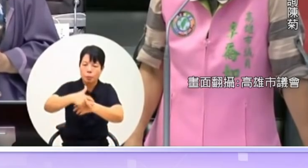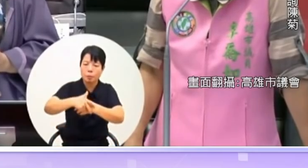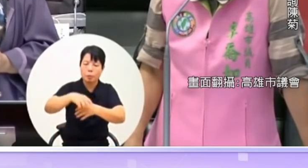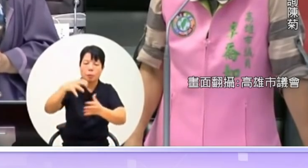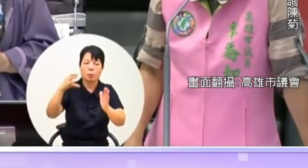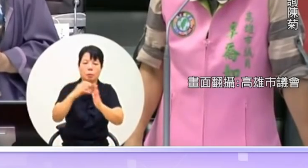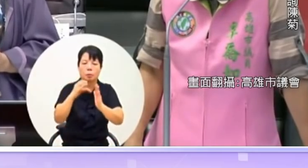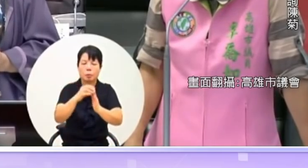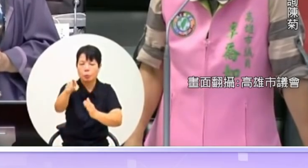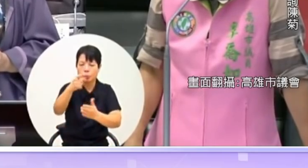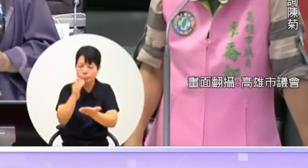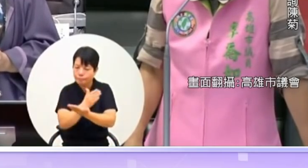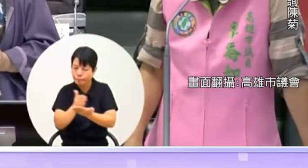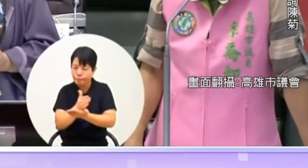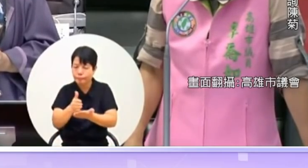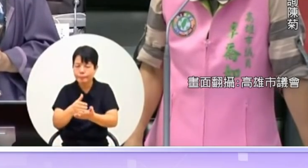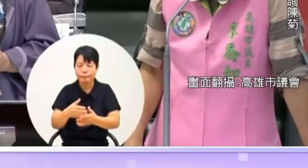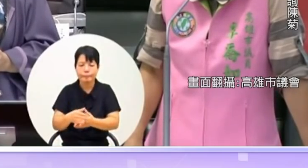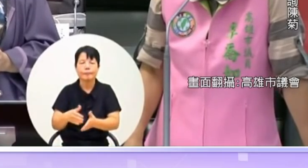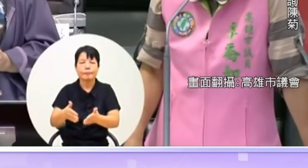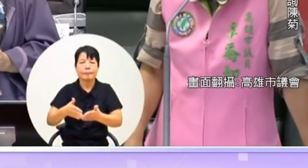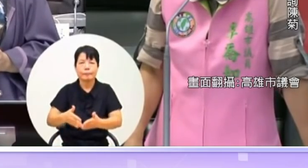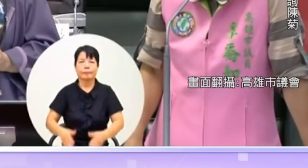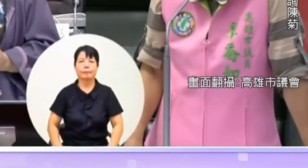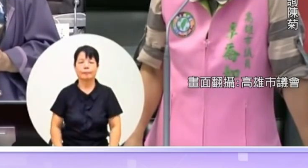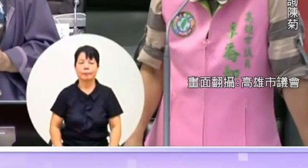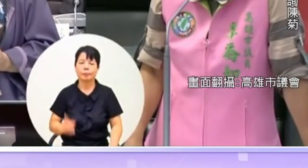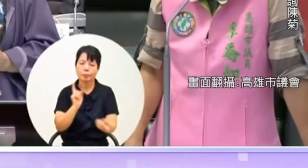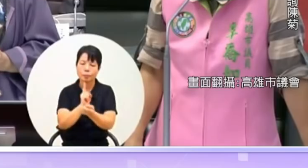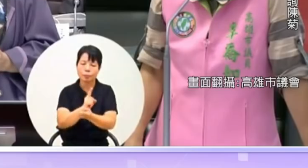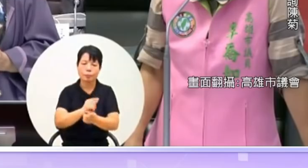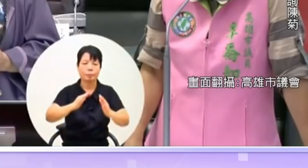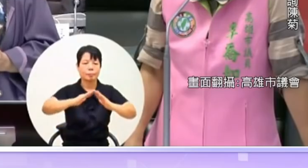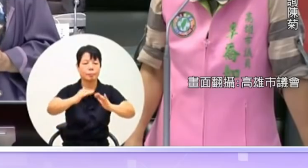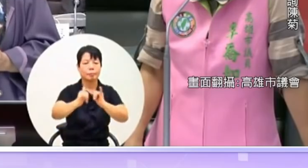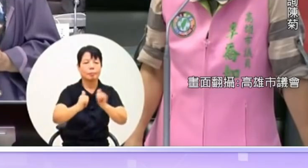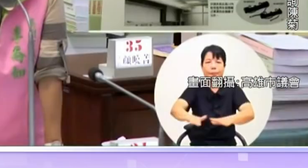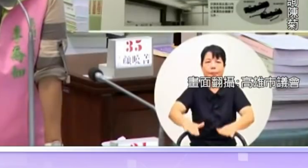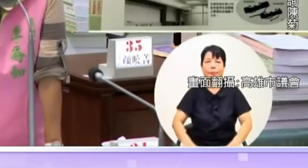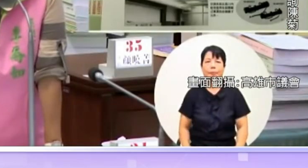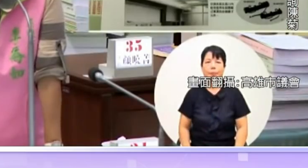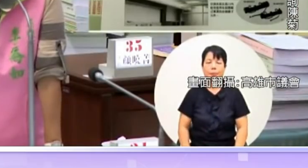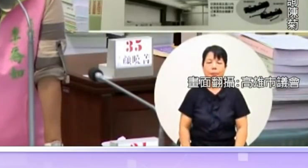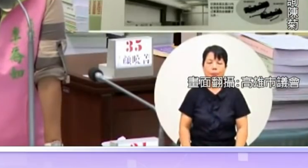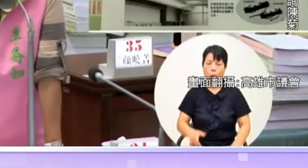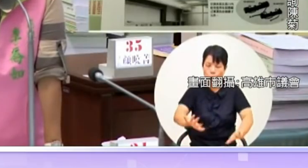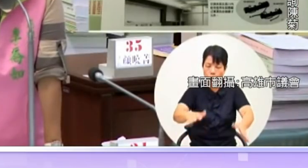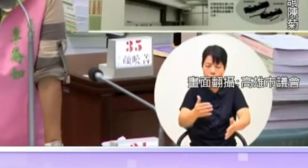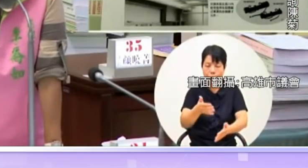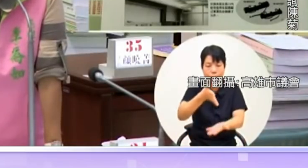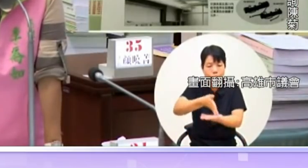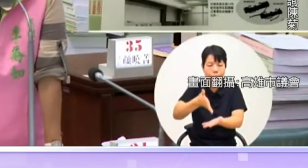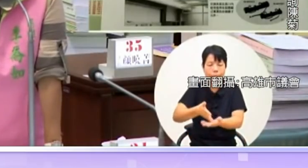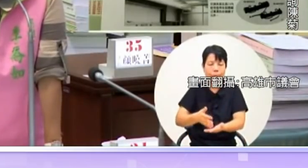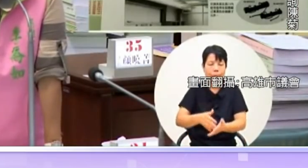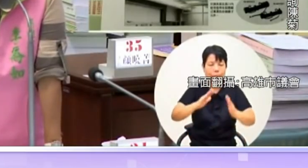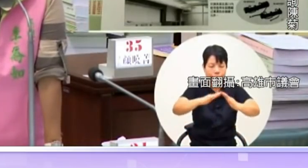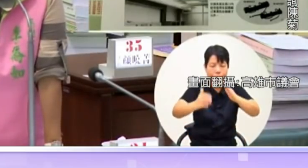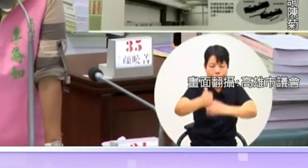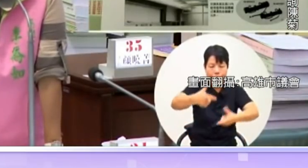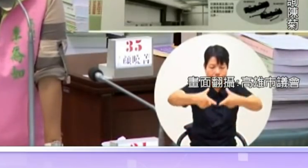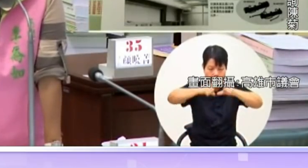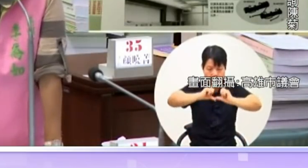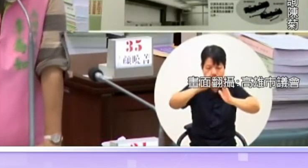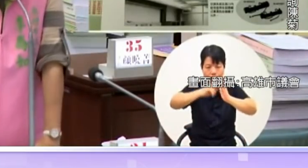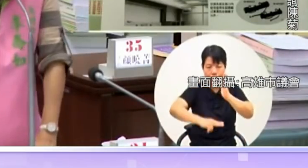如果投给韩国瑜啊，那个高雄就要被大陆接管了。 哇，打恐吓牌就对了。 对对对，然后还说枪